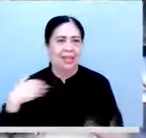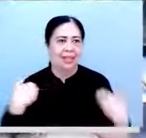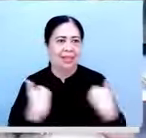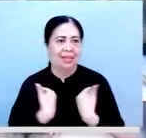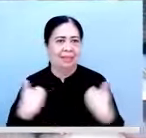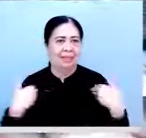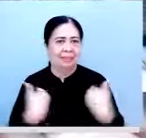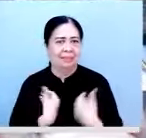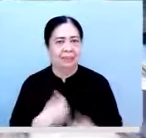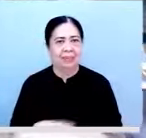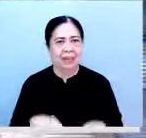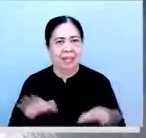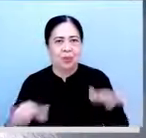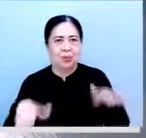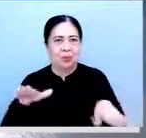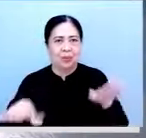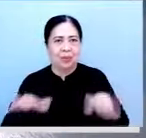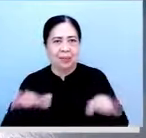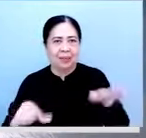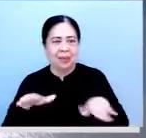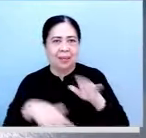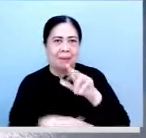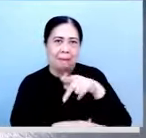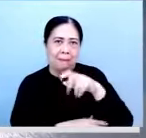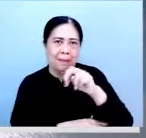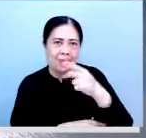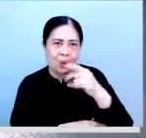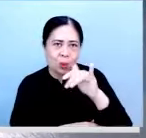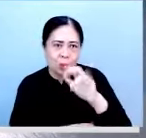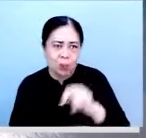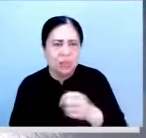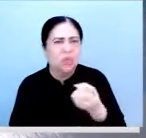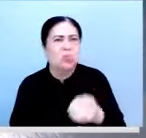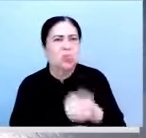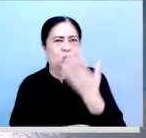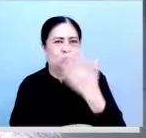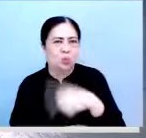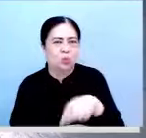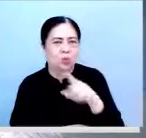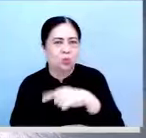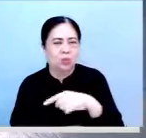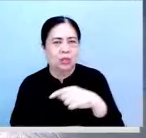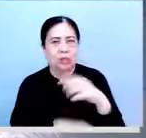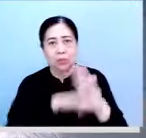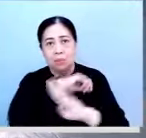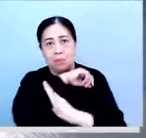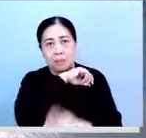Penguin. So, yes, sir, sa mga penguin. Curious, ano po ba yung mga price range ng bags natin at ng lamps? So, ito kanina,